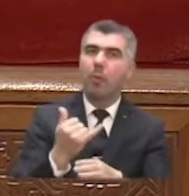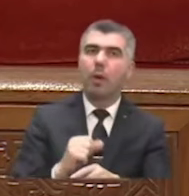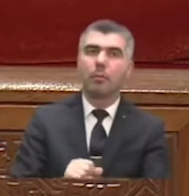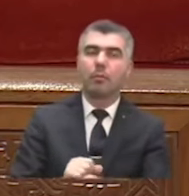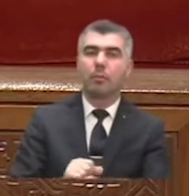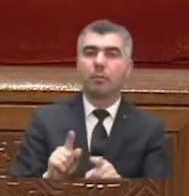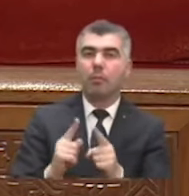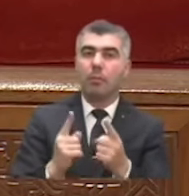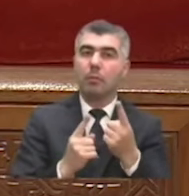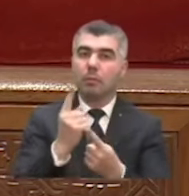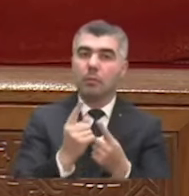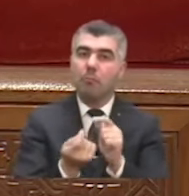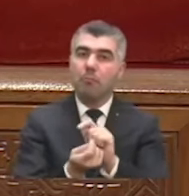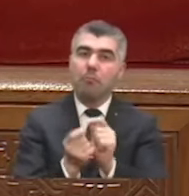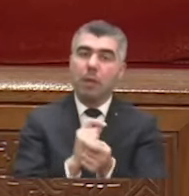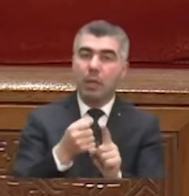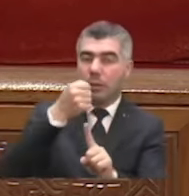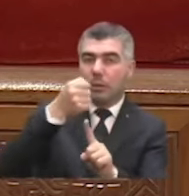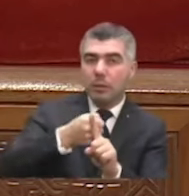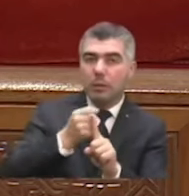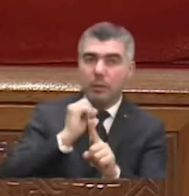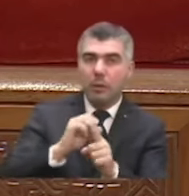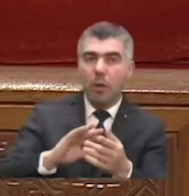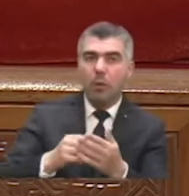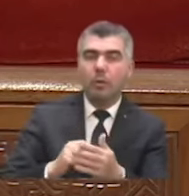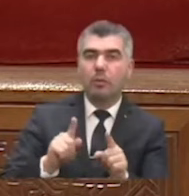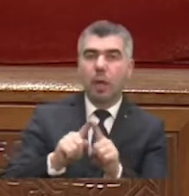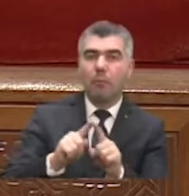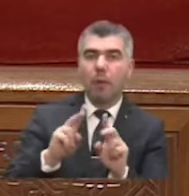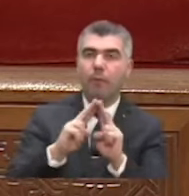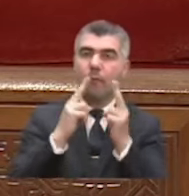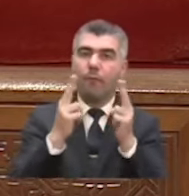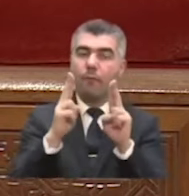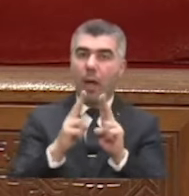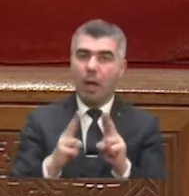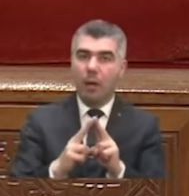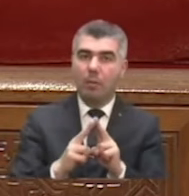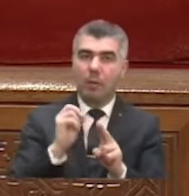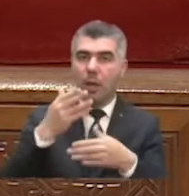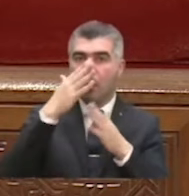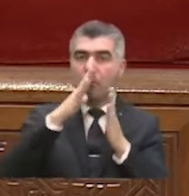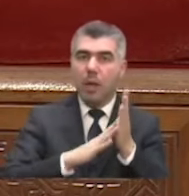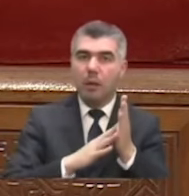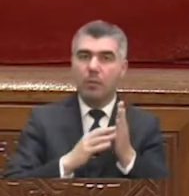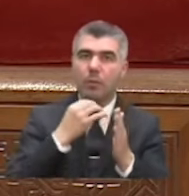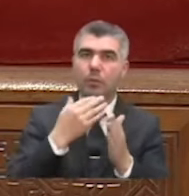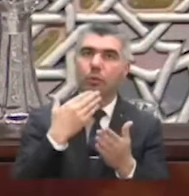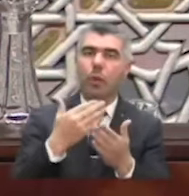باش ما تحولش هذه المجهودات الجبارة على المستوى الدولي إلى نقمة على المستوى الداخلي.